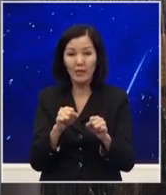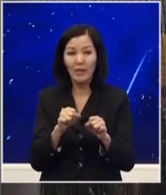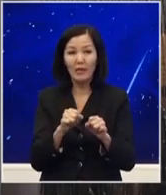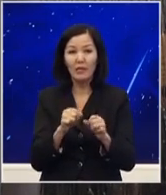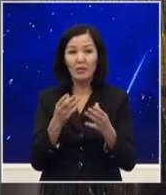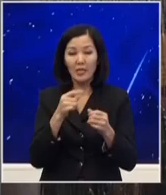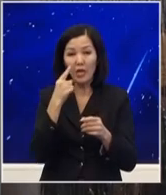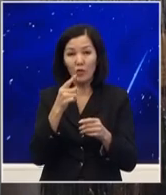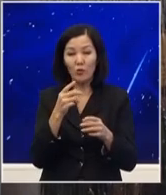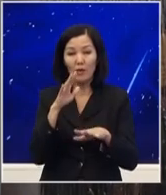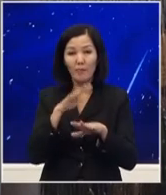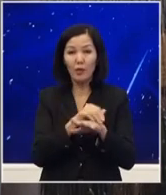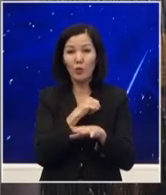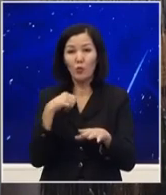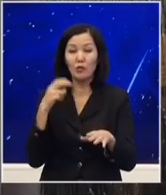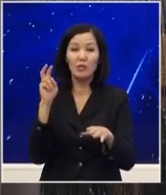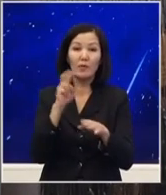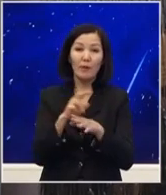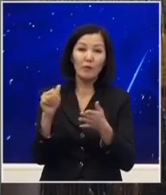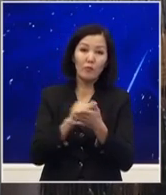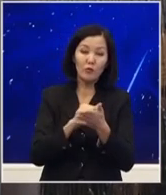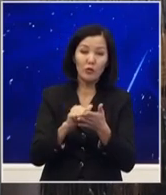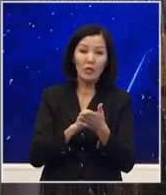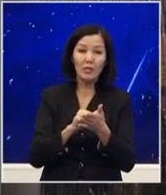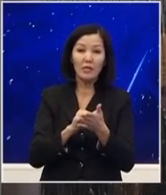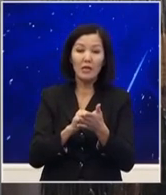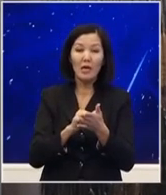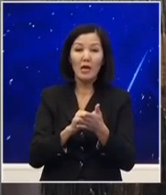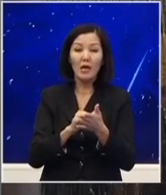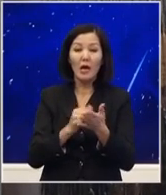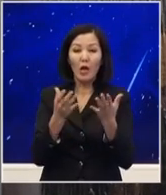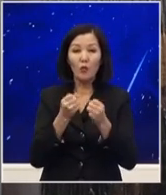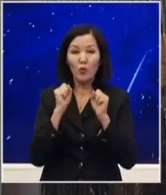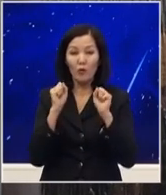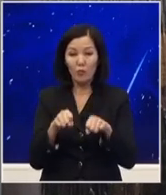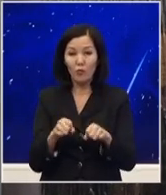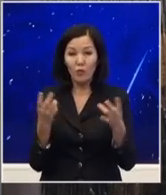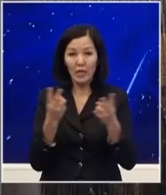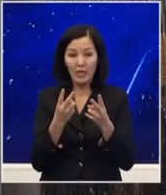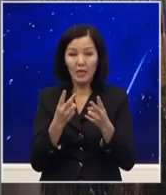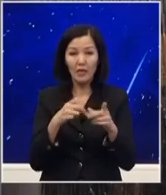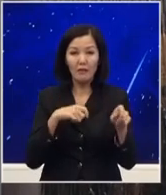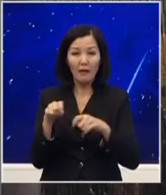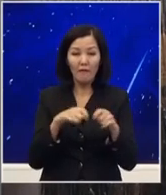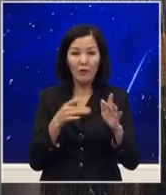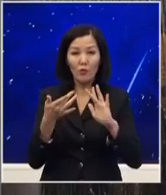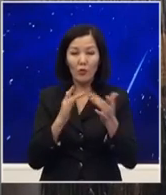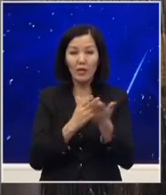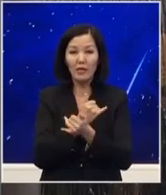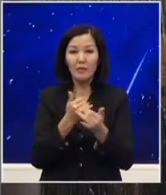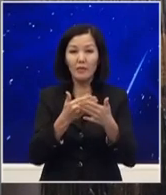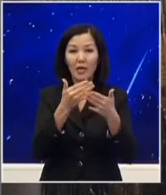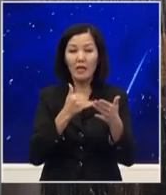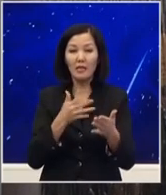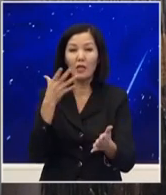Және айтпаңыз, банкке өзіңіз барып, құжат рәсімдегеніңіз абзал. Сонымен қатар, кезгілген тауар немесе онлайн қызметке алдын ала